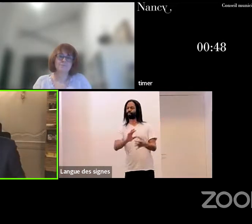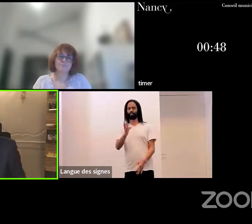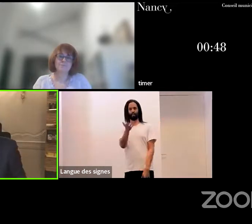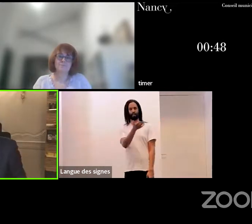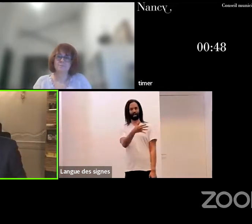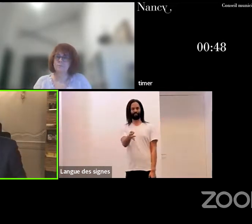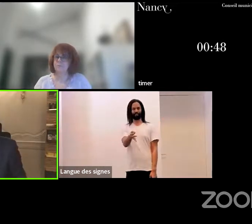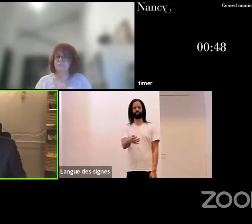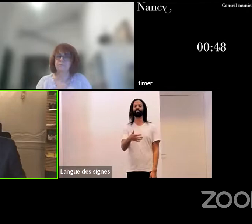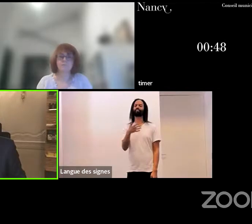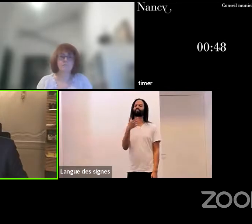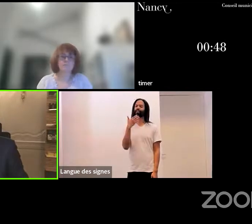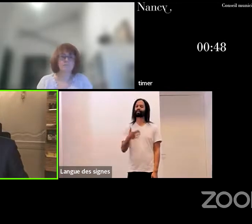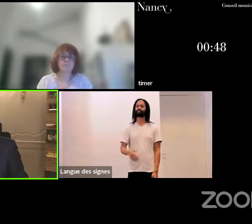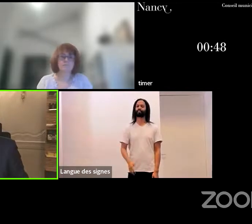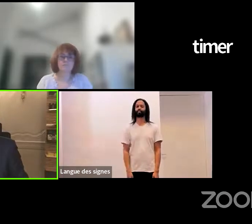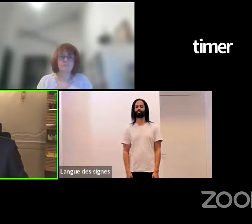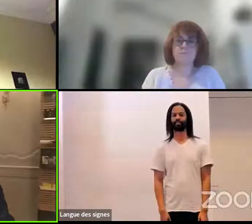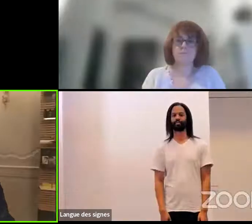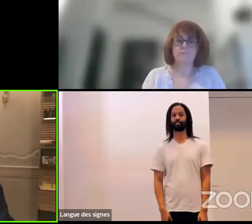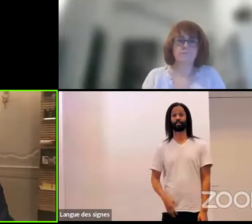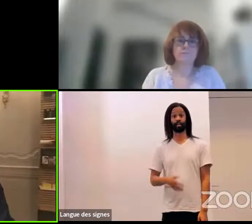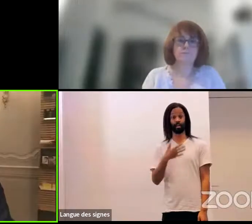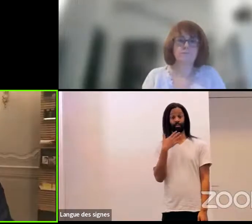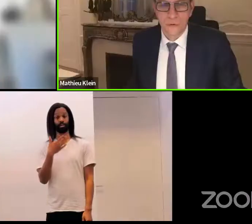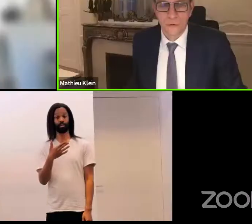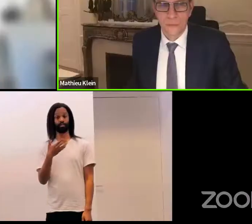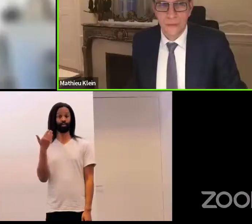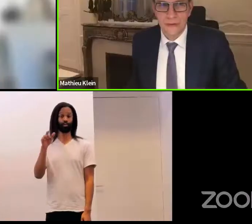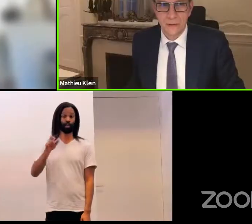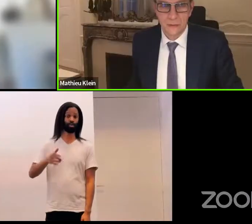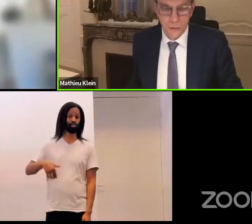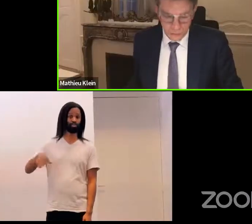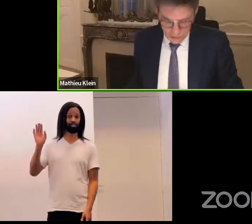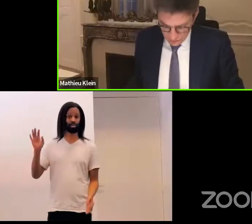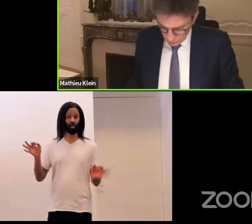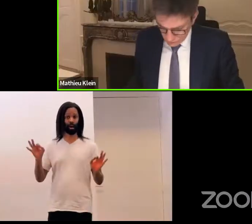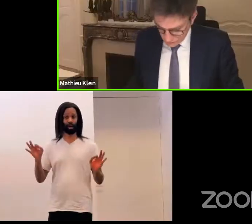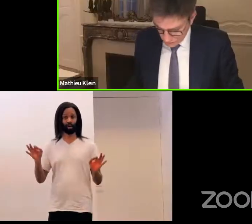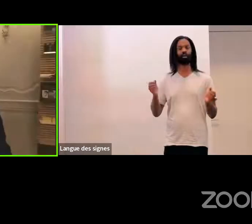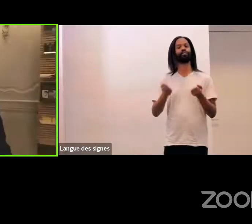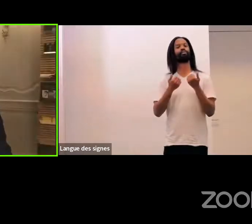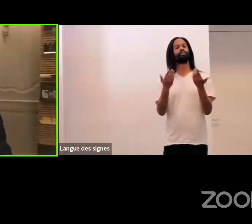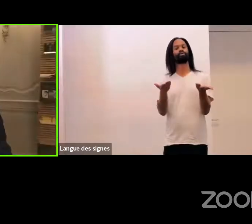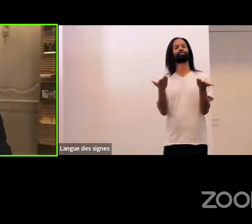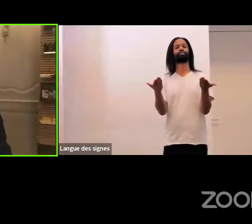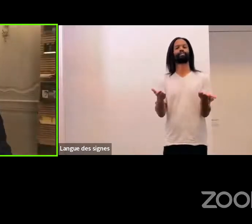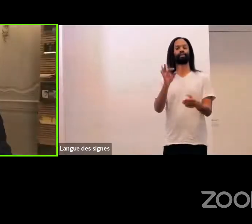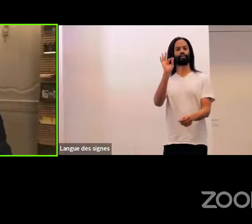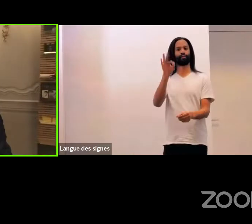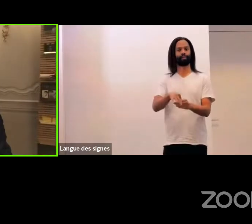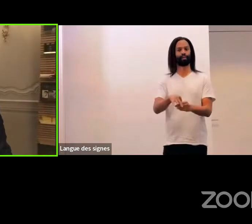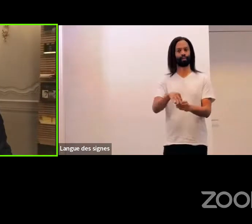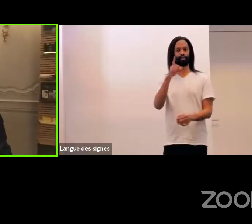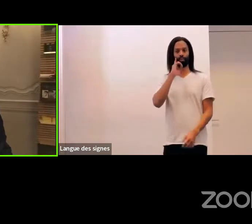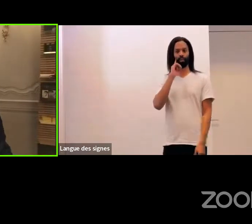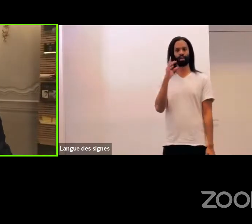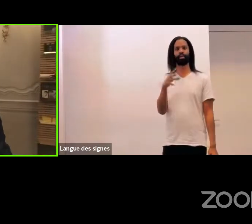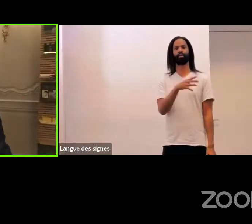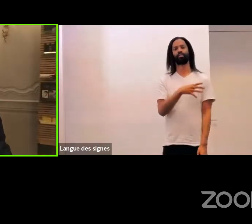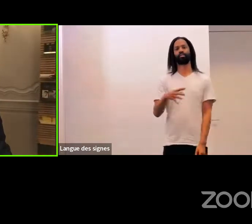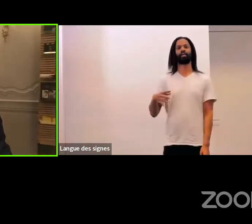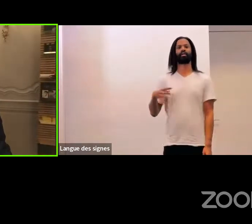Merci. Pas d'autres demandes d'intervention. Je propose donc de passer au scrutin, sachant que c'est Delphine Michel